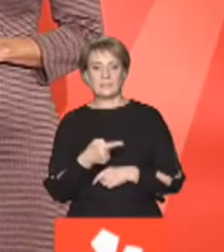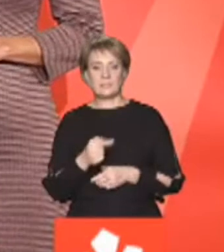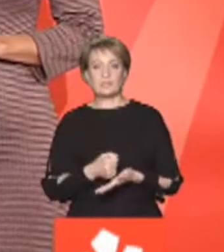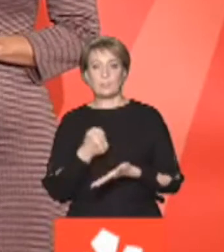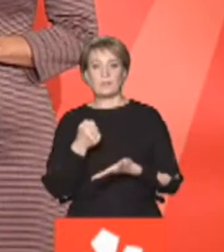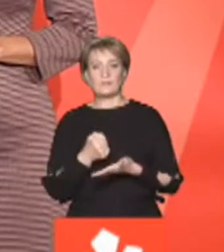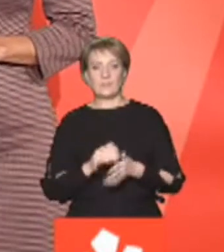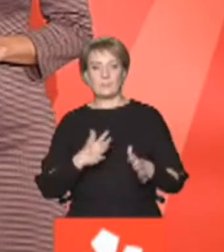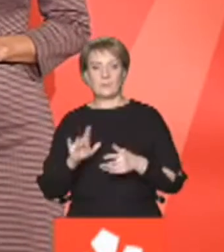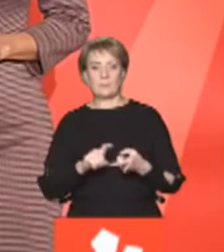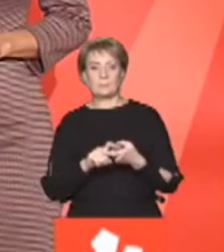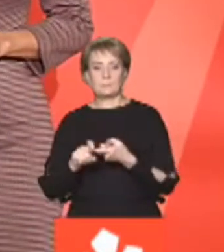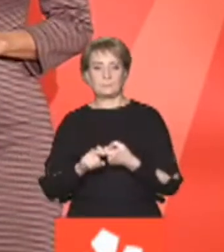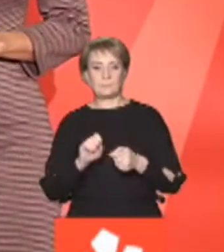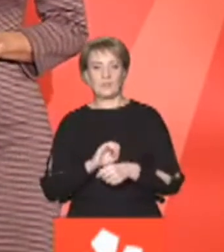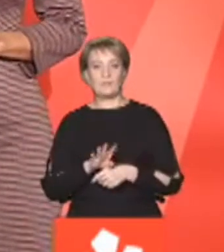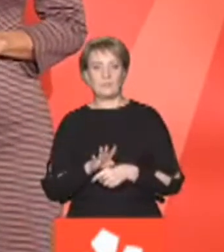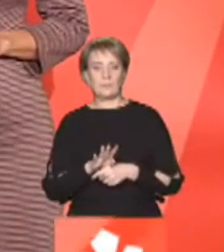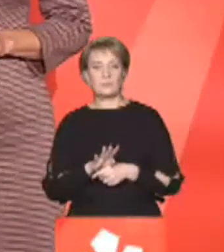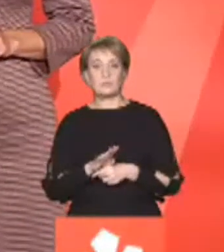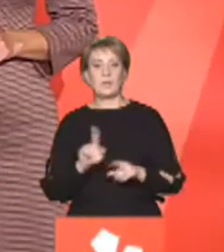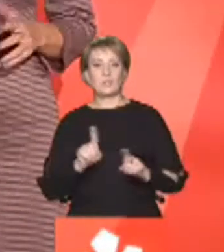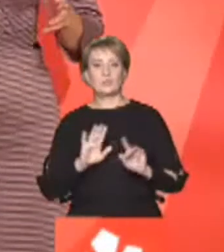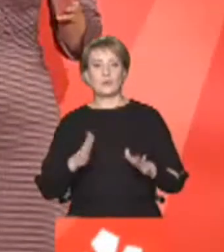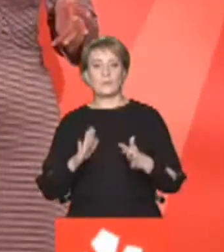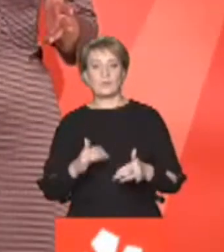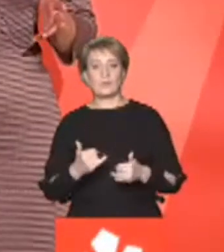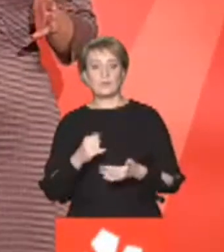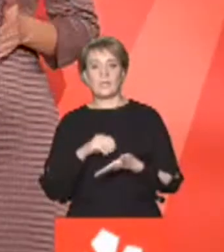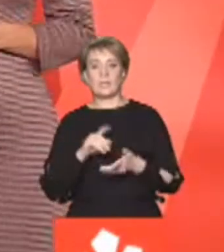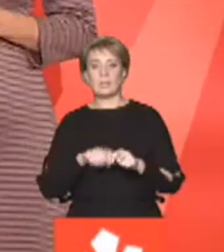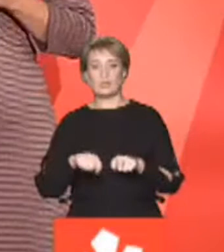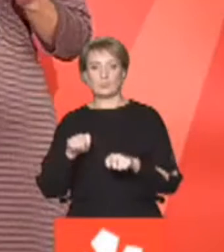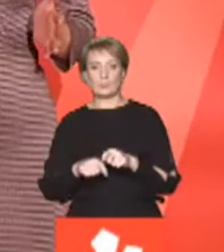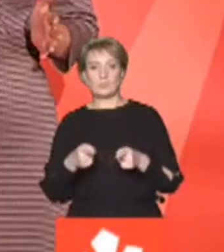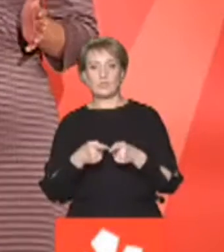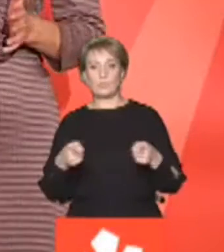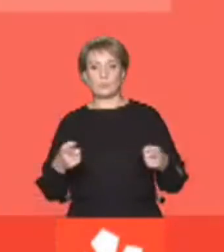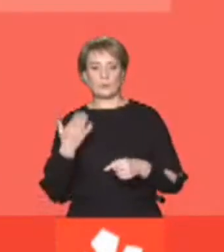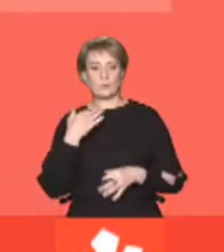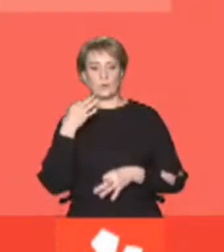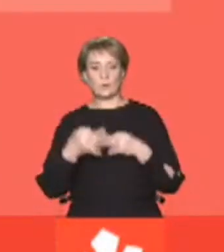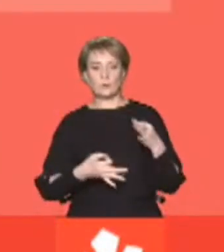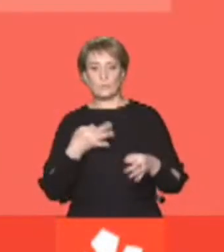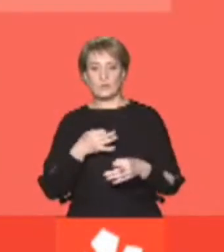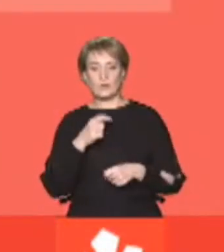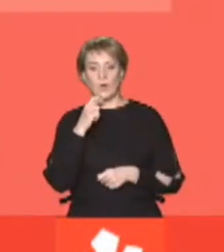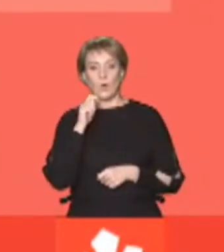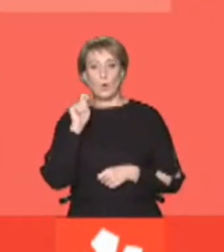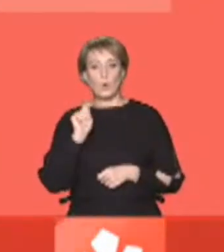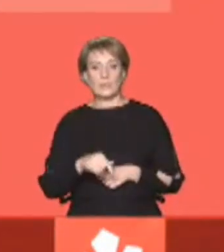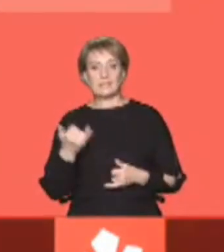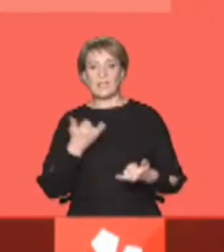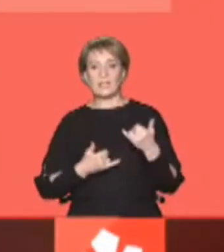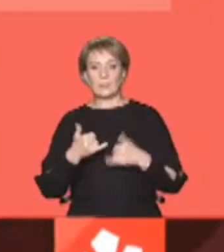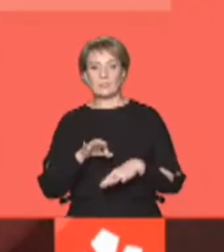випадків коронавірусу. Ну і що ж відбувається у нас із тестуванням? Упродовж минулої доби в українських лабораторіях було